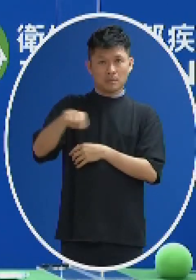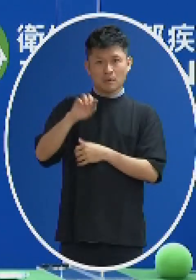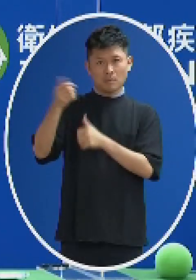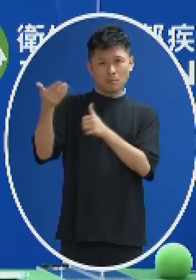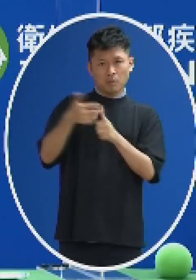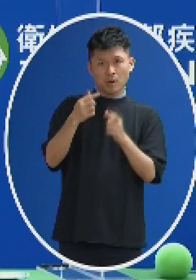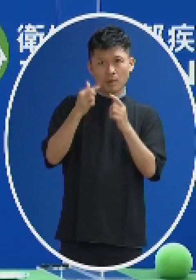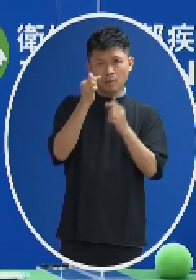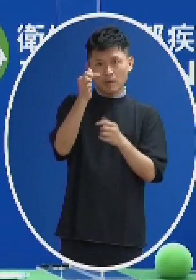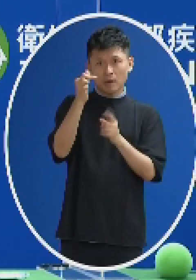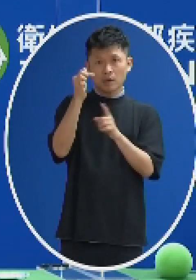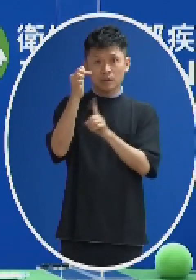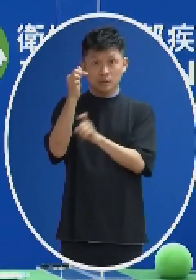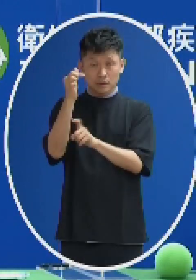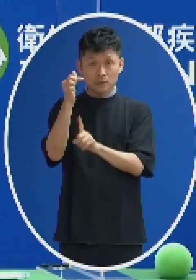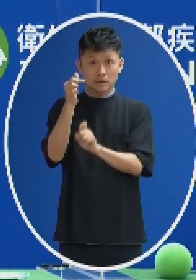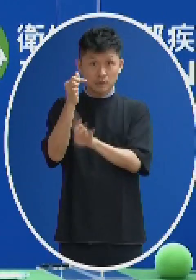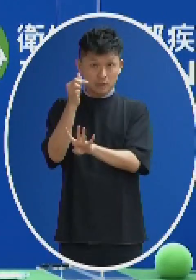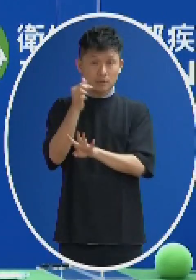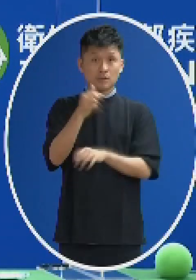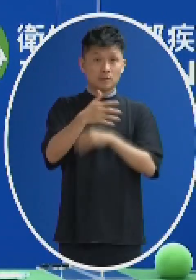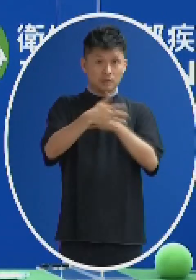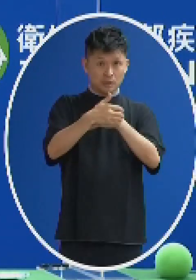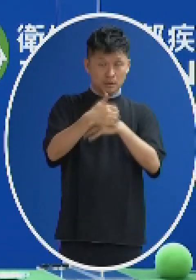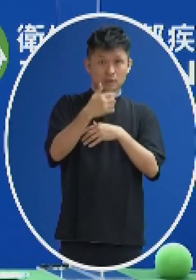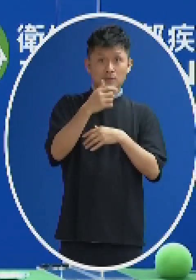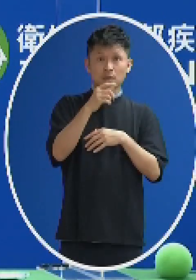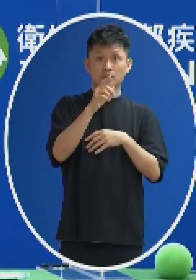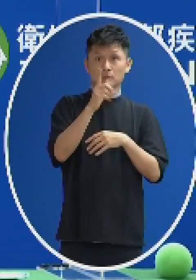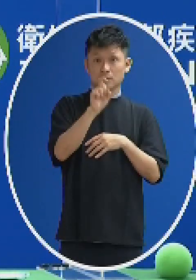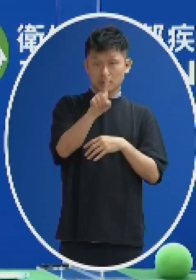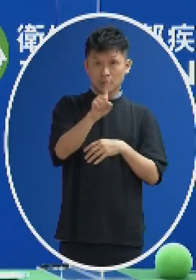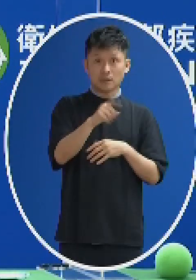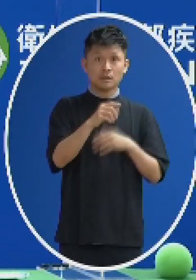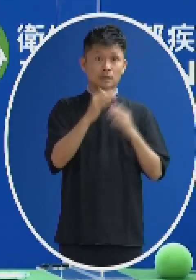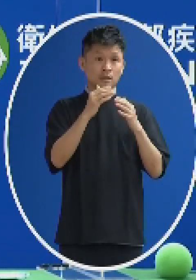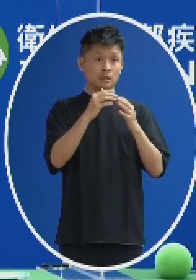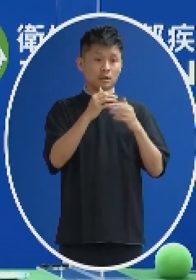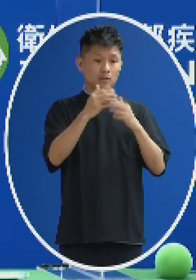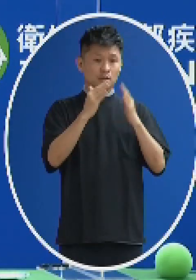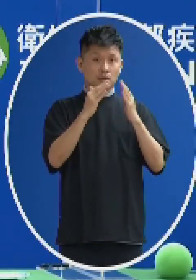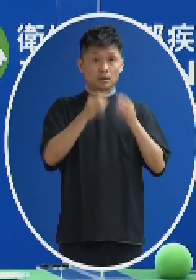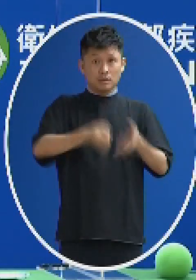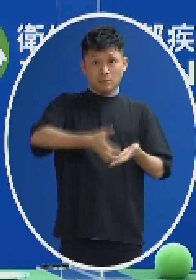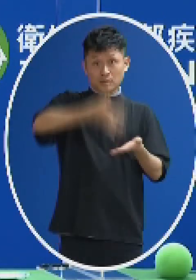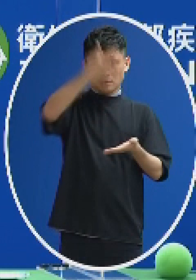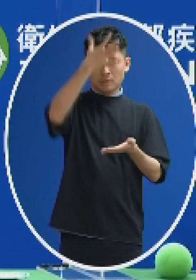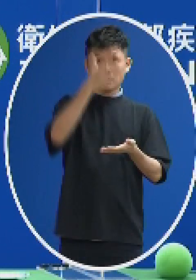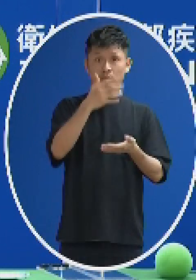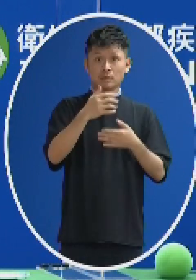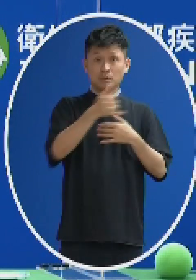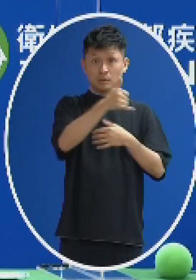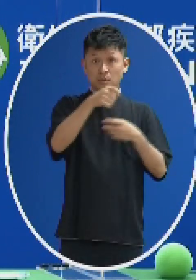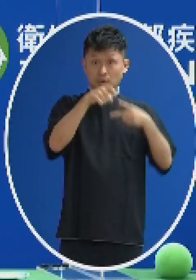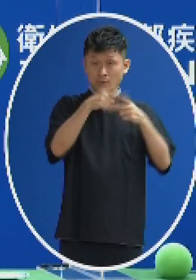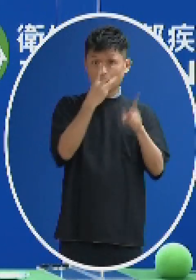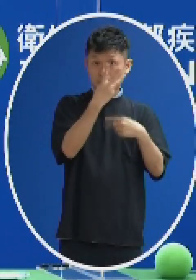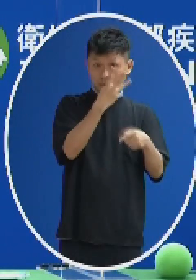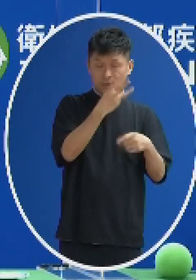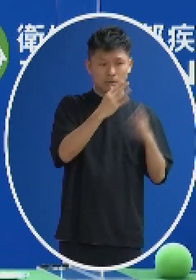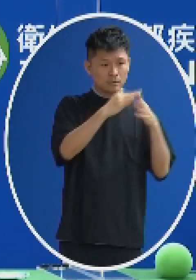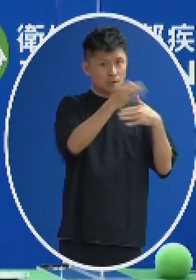家属12例，然后诺夫特有7例的员工，3例的家属，然后我们在检验